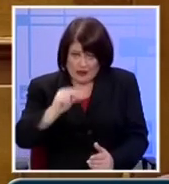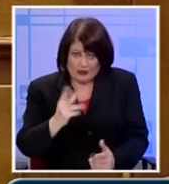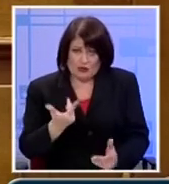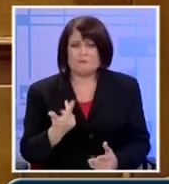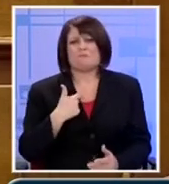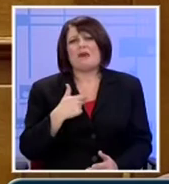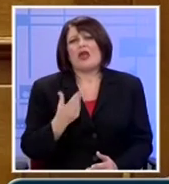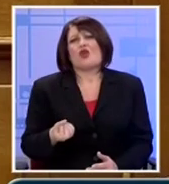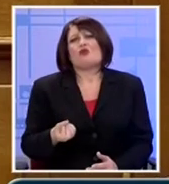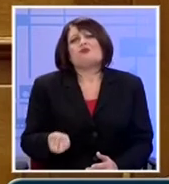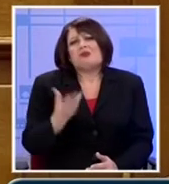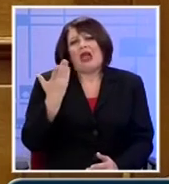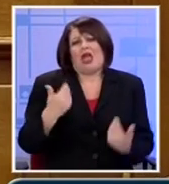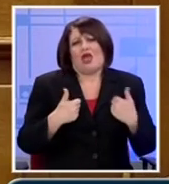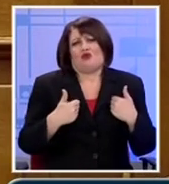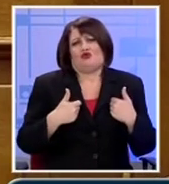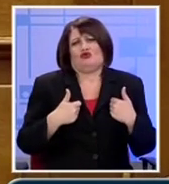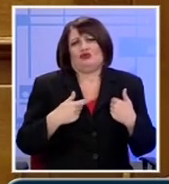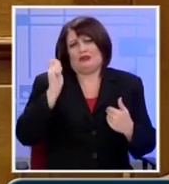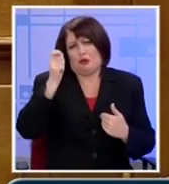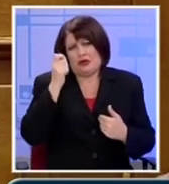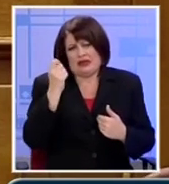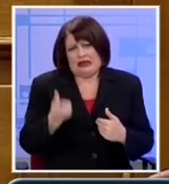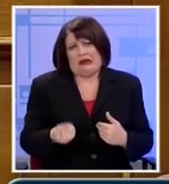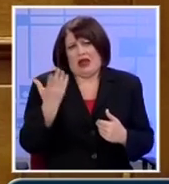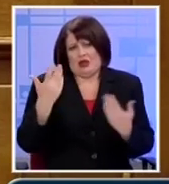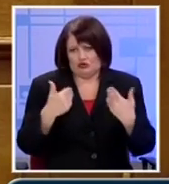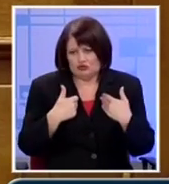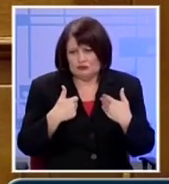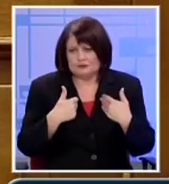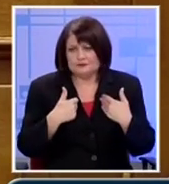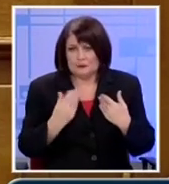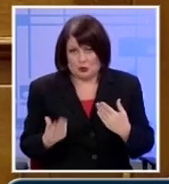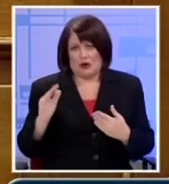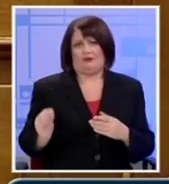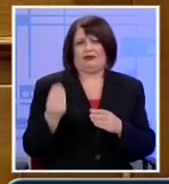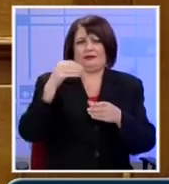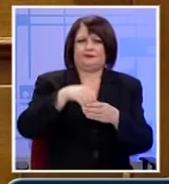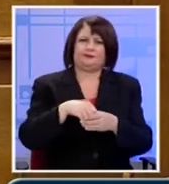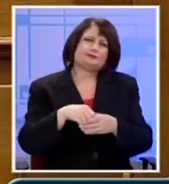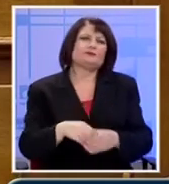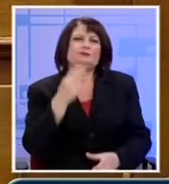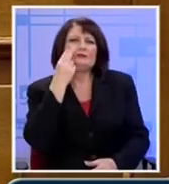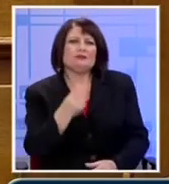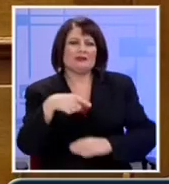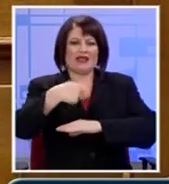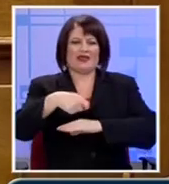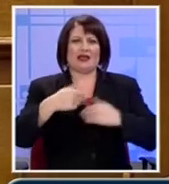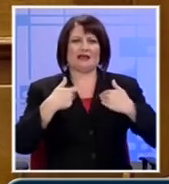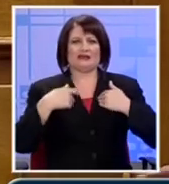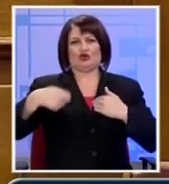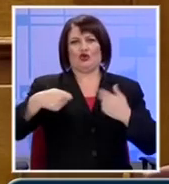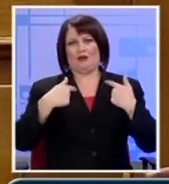είμαι νέος σχετικά στην πολιτική και ομολογώ ότι συχνά βλέπω πολλά πράγματα πρώτα από την οπτική του δικαστή και του